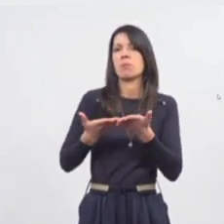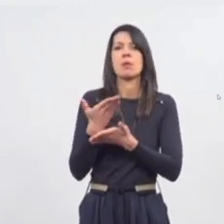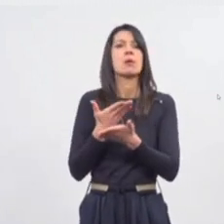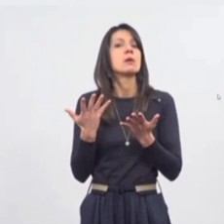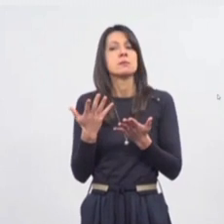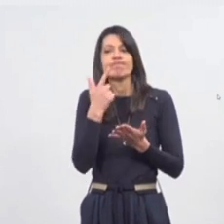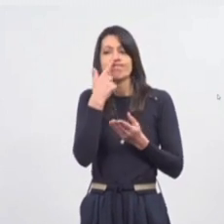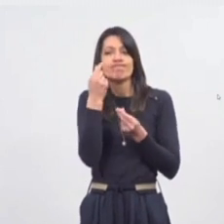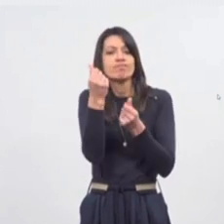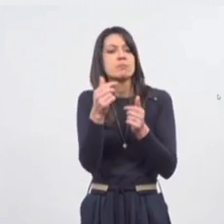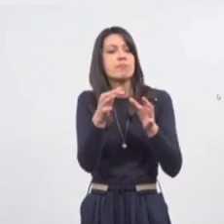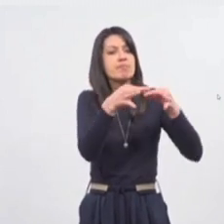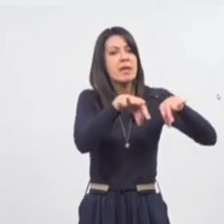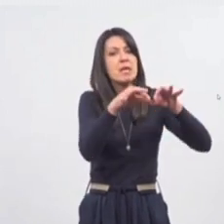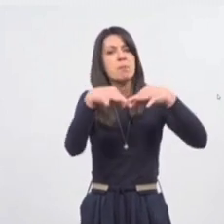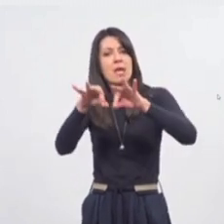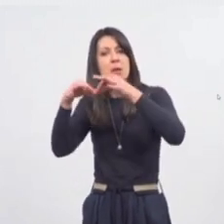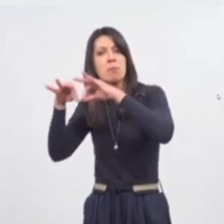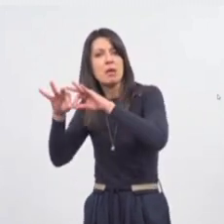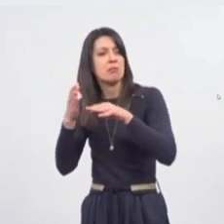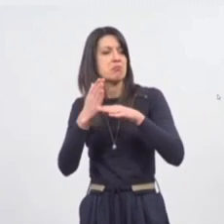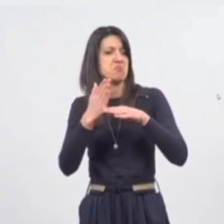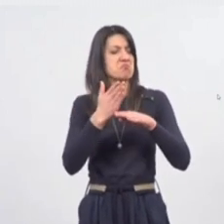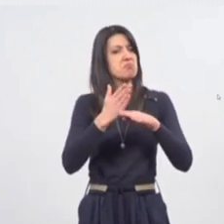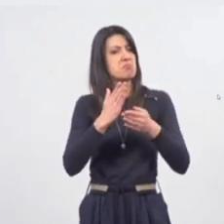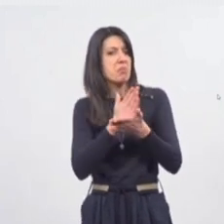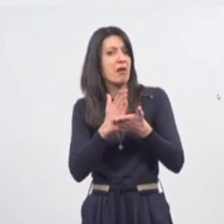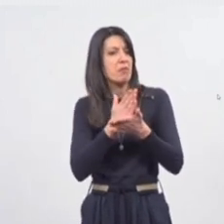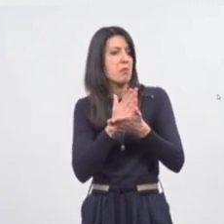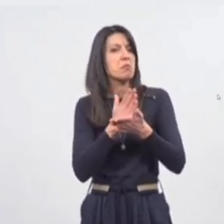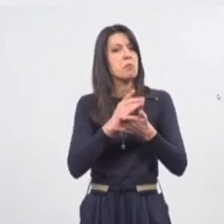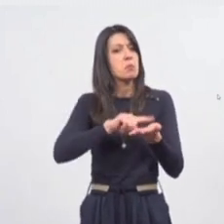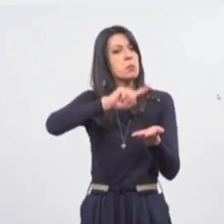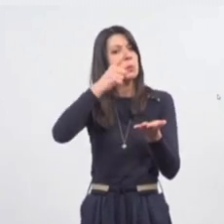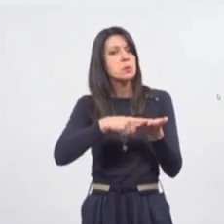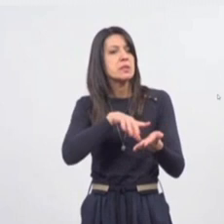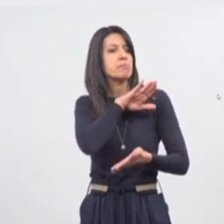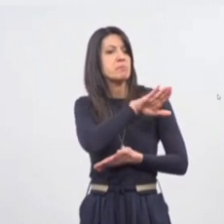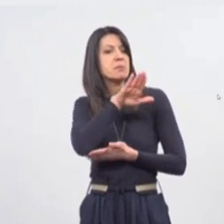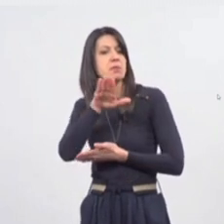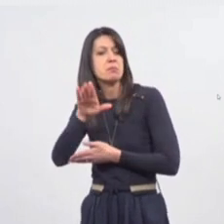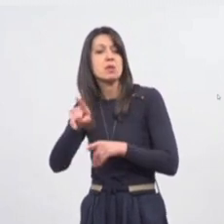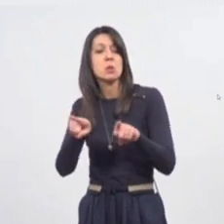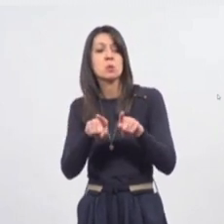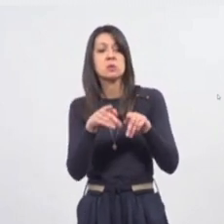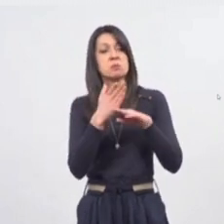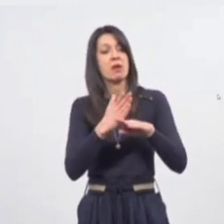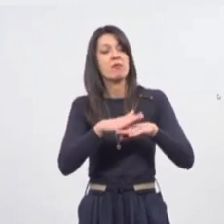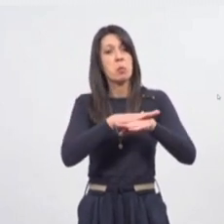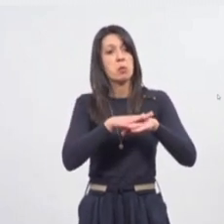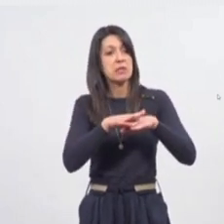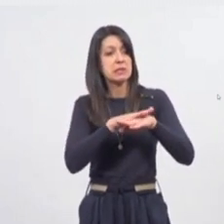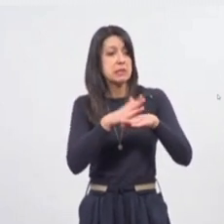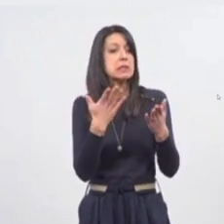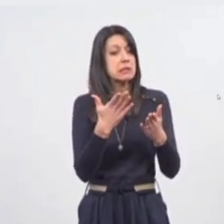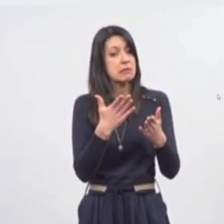chaque pays mènerait à sa main, si je puis dire, des politiques adaptées pour accueillir